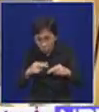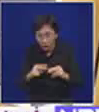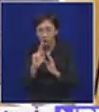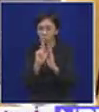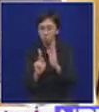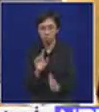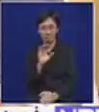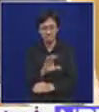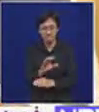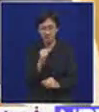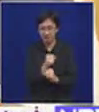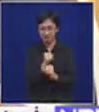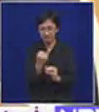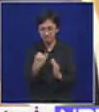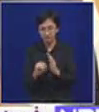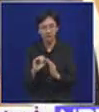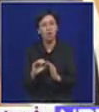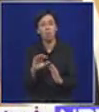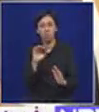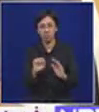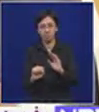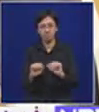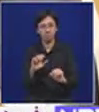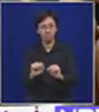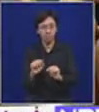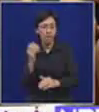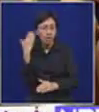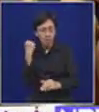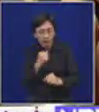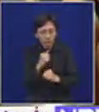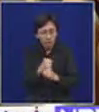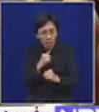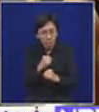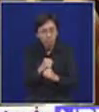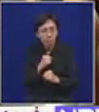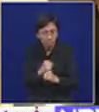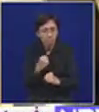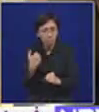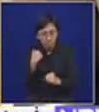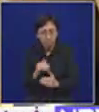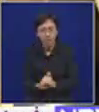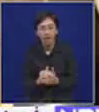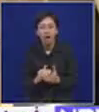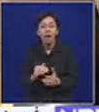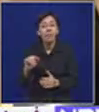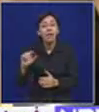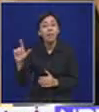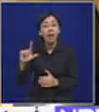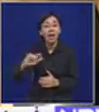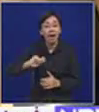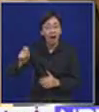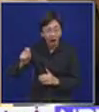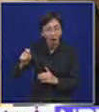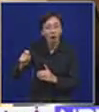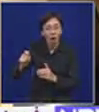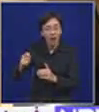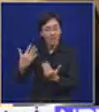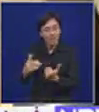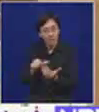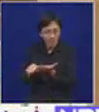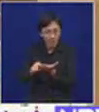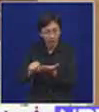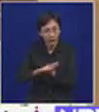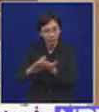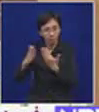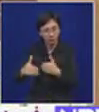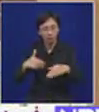ำเนินการกับผู้กระทำความผิดซึ่งการดำเนินงานที่ผ่านมานอกจากปลดล็อกใบเหลืองของ EU แล้วก็เพื่อสร้างจิตสำนึ